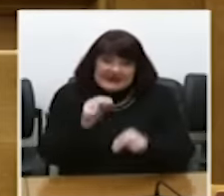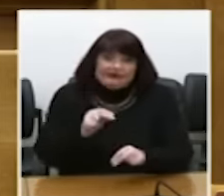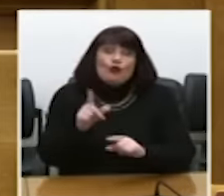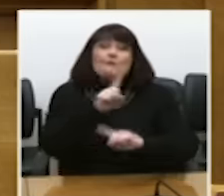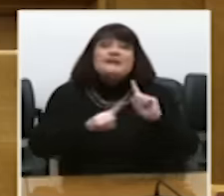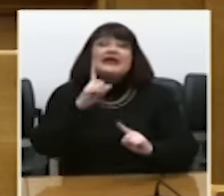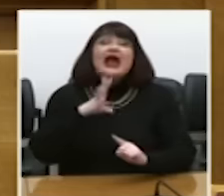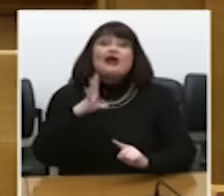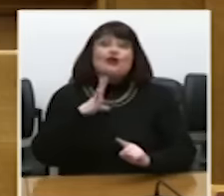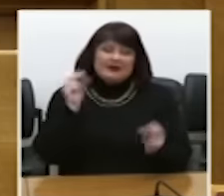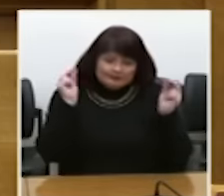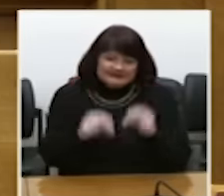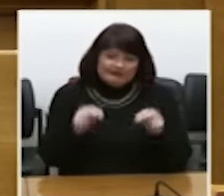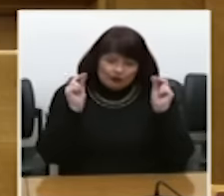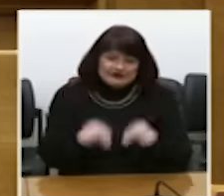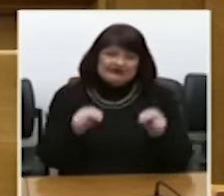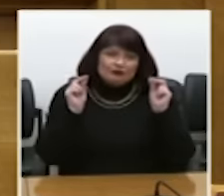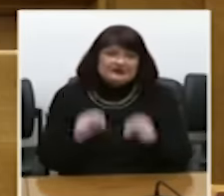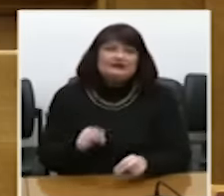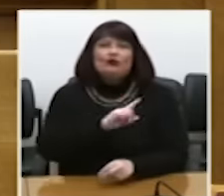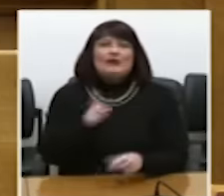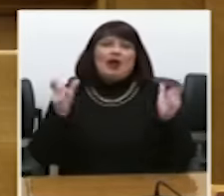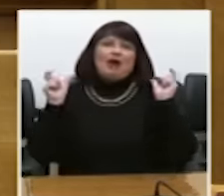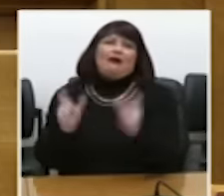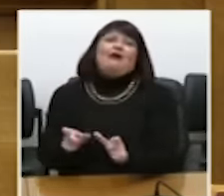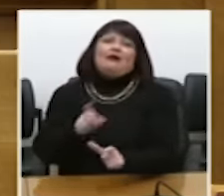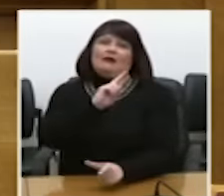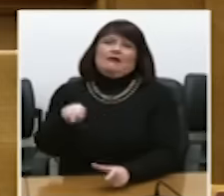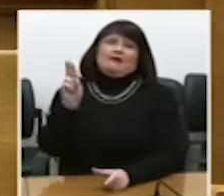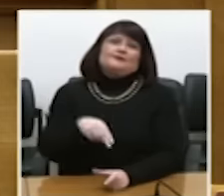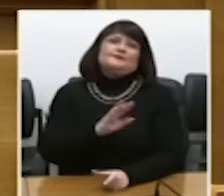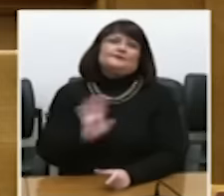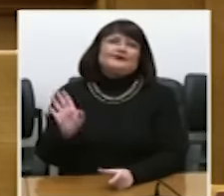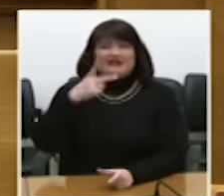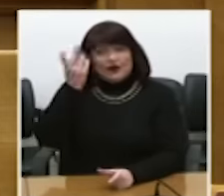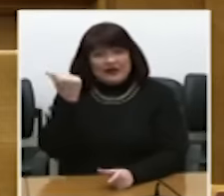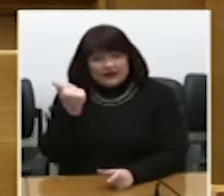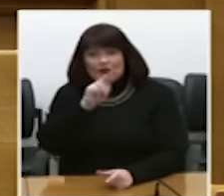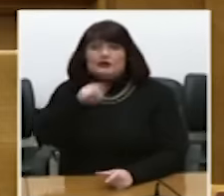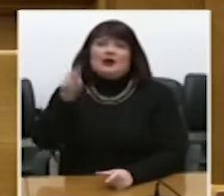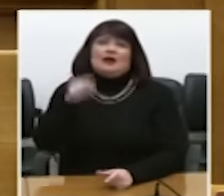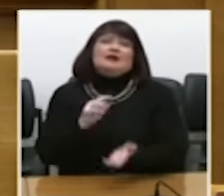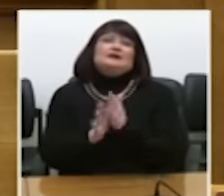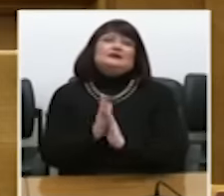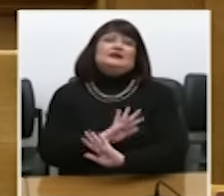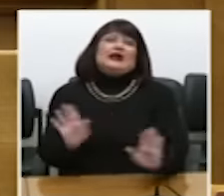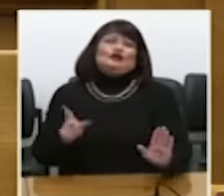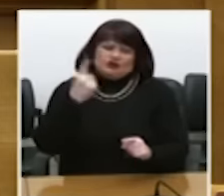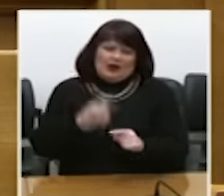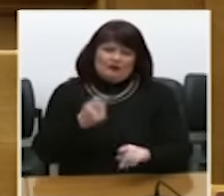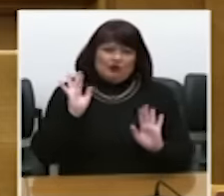μην ψηφίζουν, να αποκλείονται δηλαδή αυτοί που δεν το έχουν. Έτσι απλά.